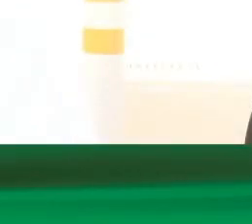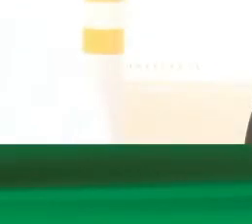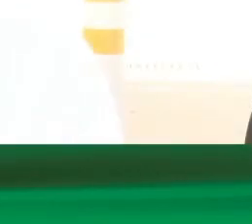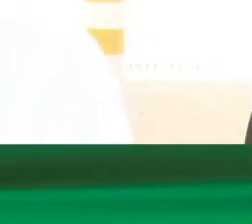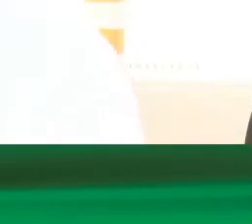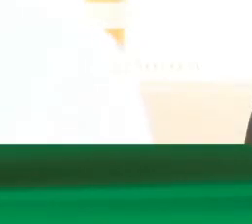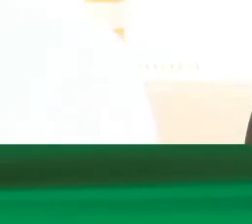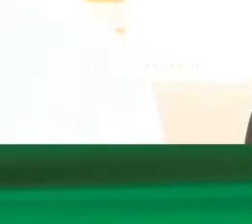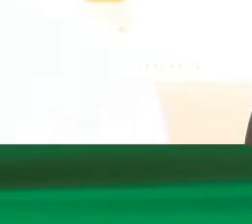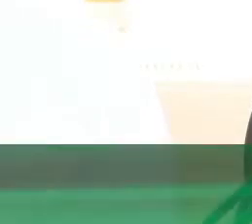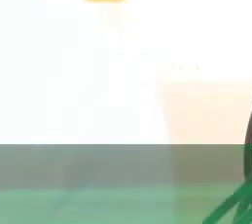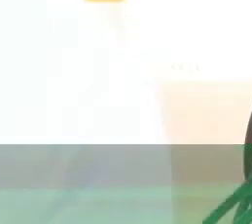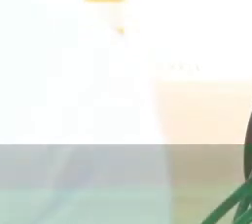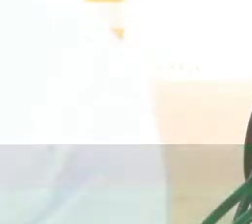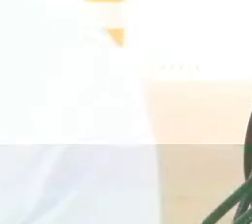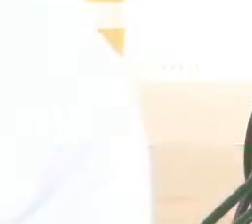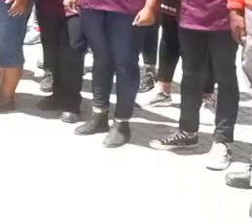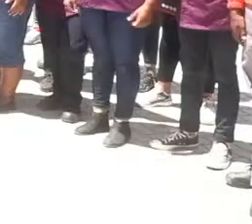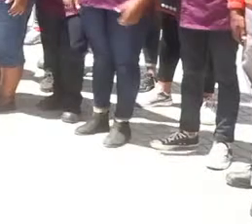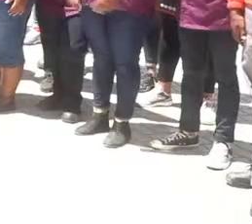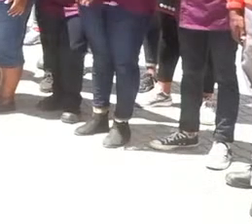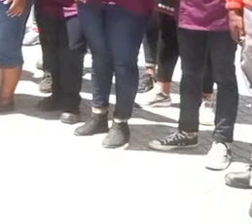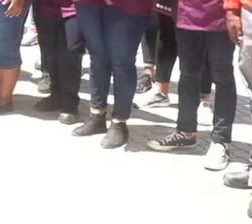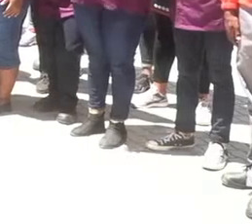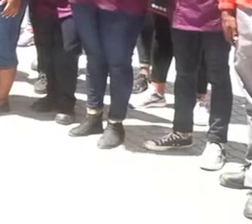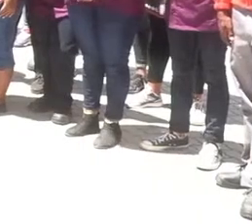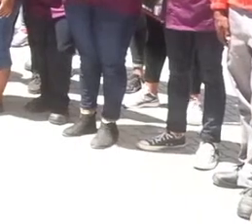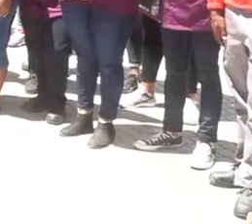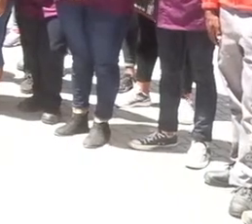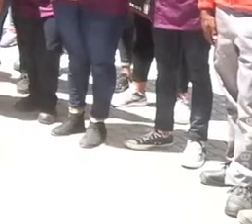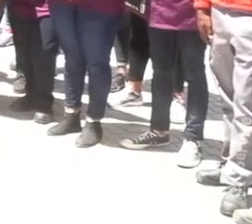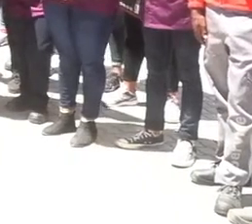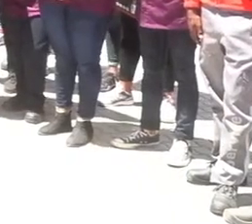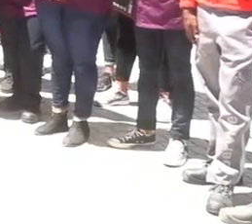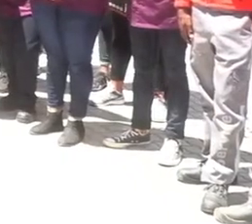izawuphucuka indlela yokuphila.